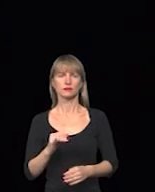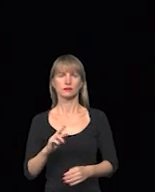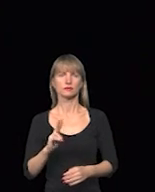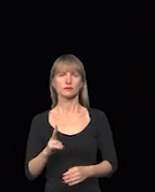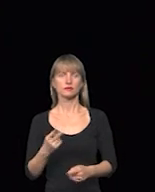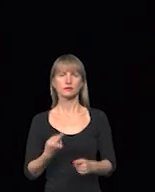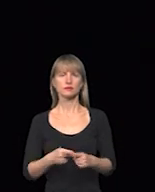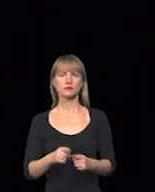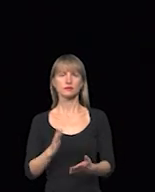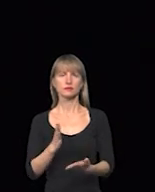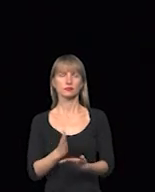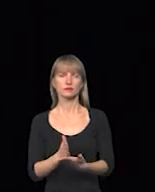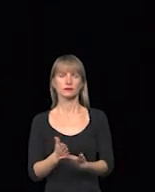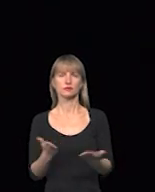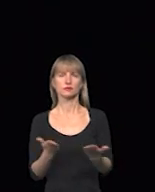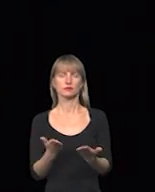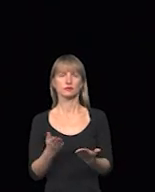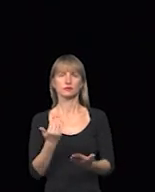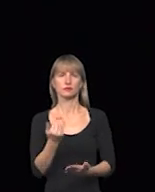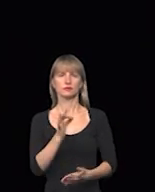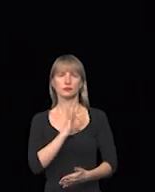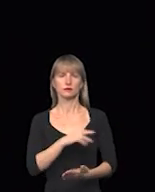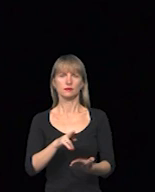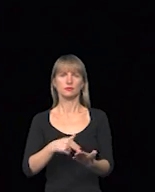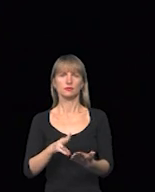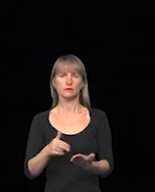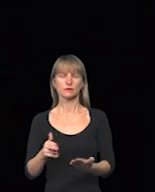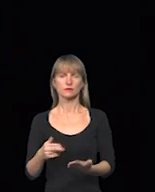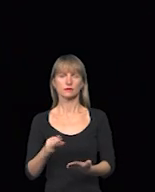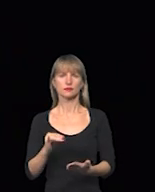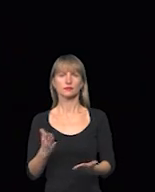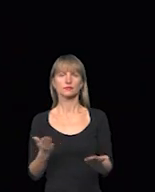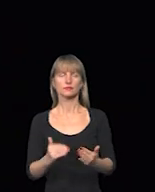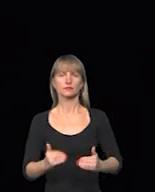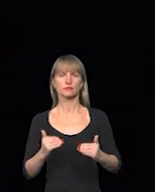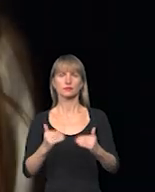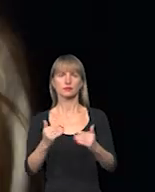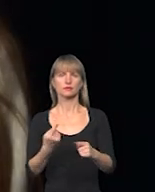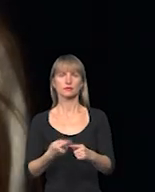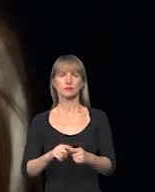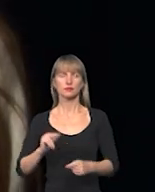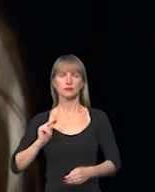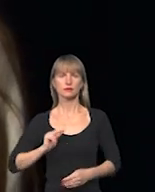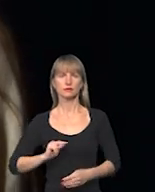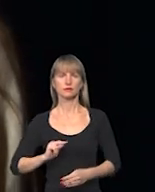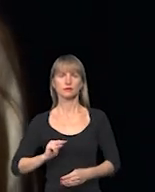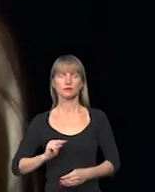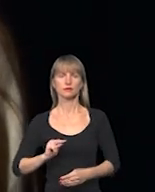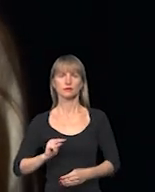Як це відбувається, які інструменти використовуються і які етапи цієї роботи?